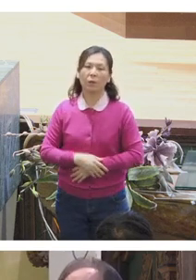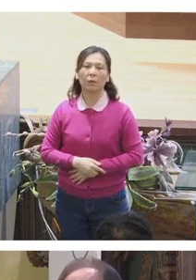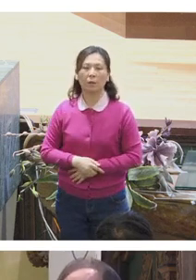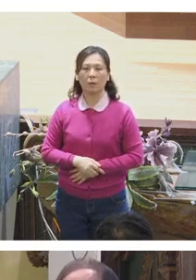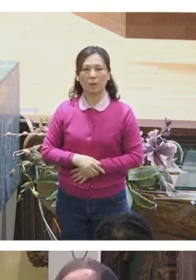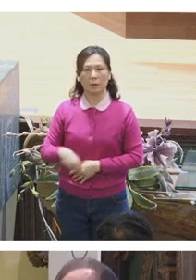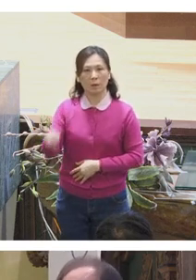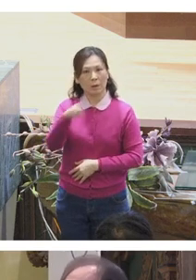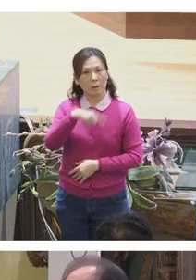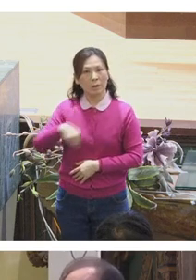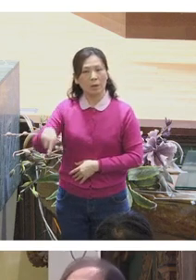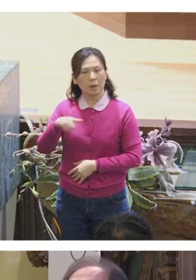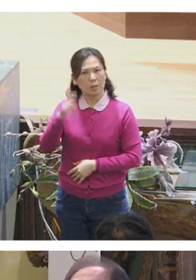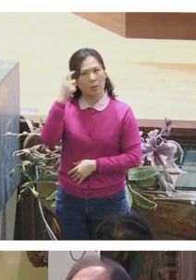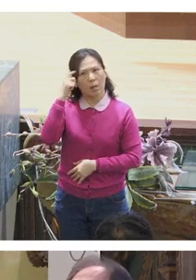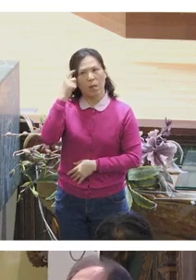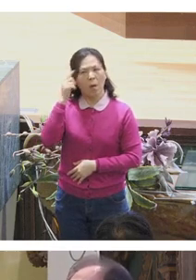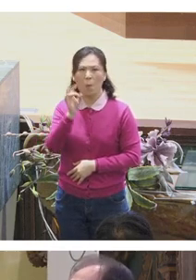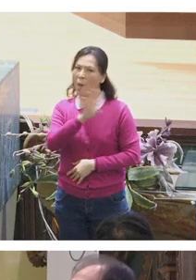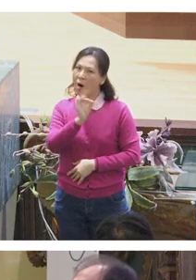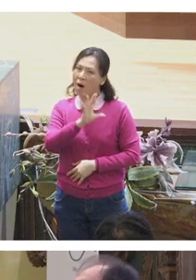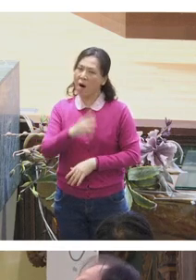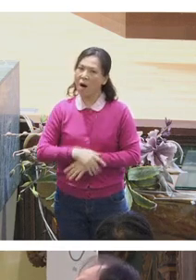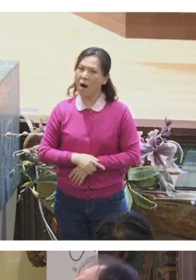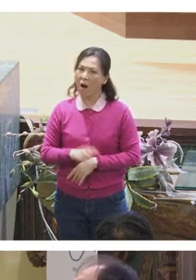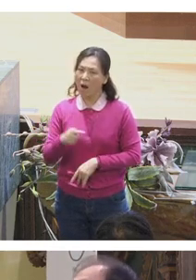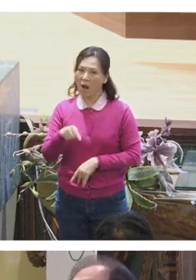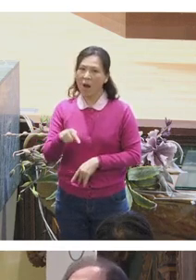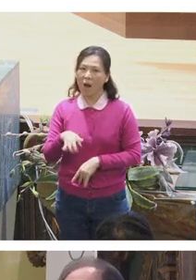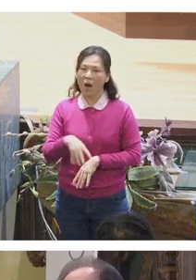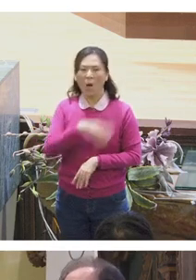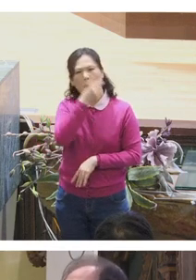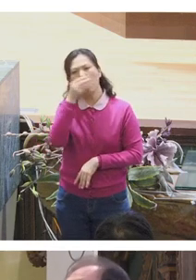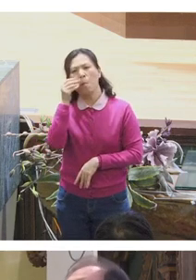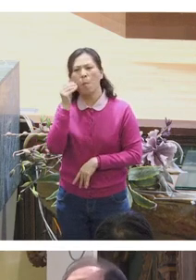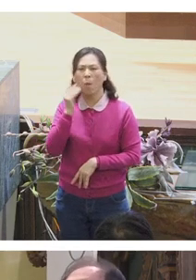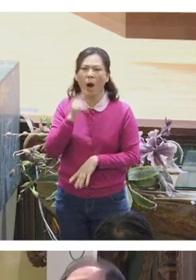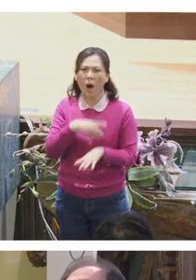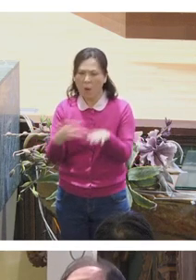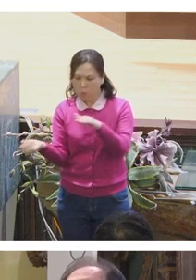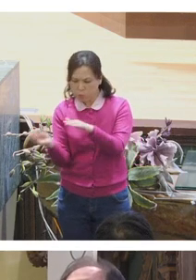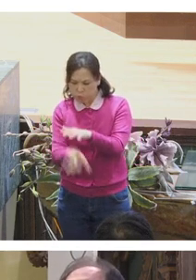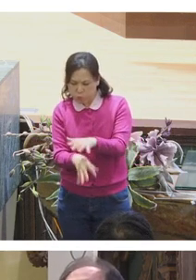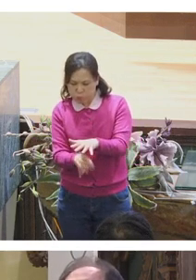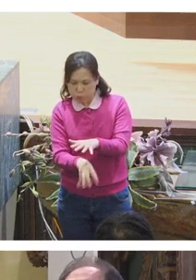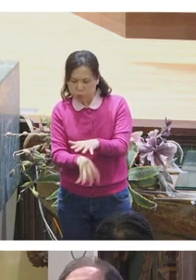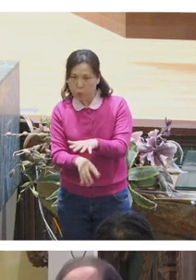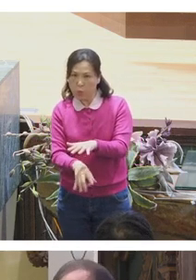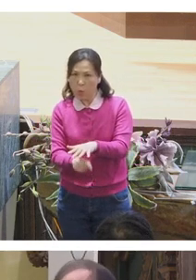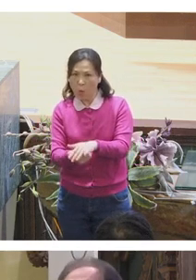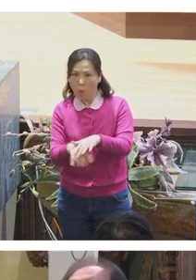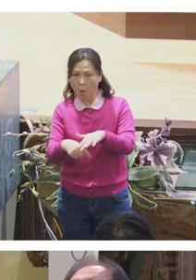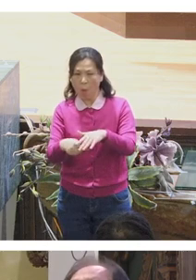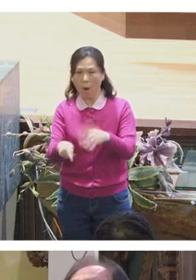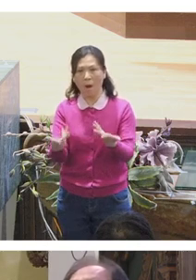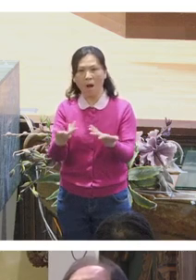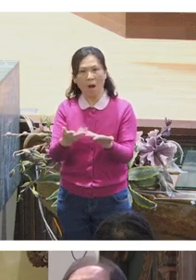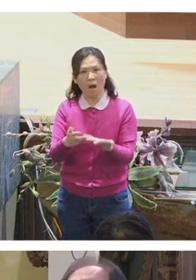从来不去想说我们这样埋一个三四米深值得